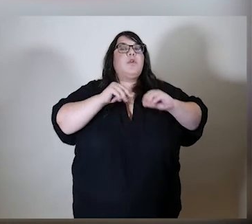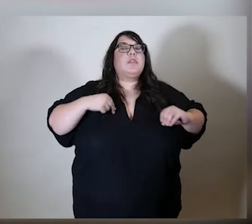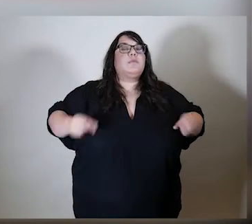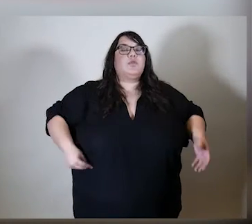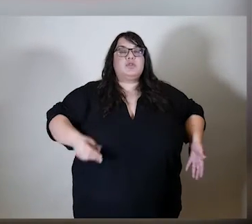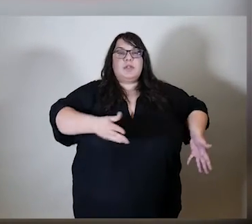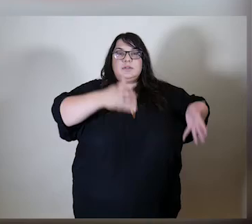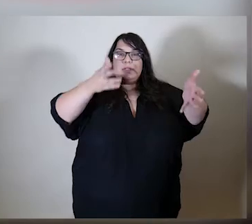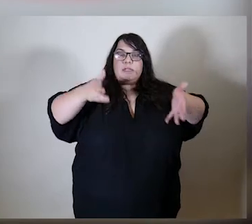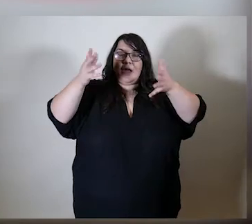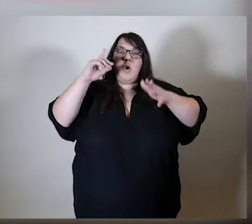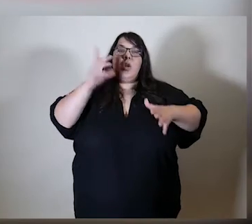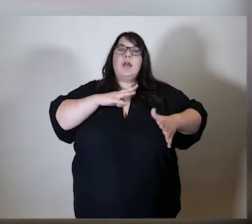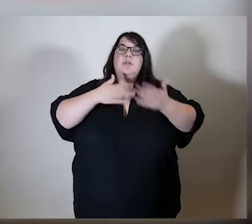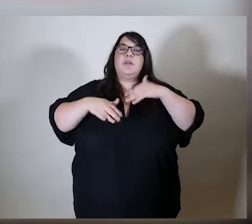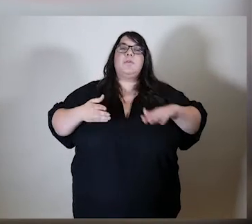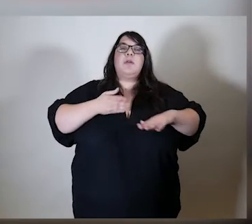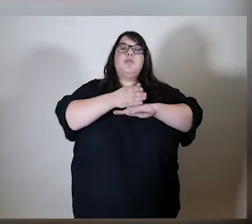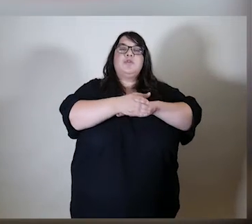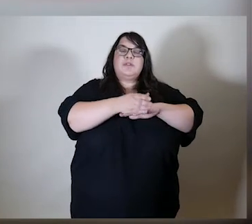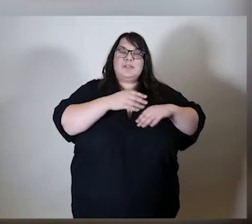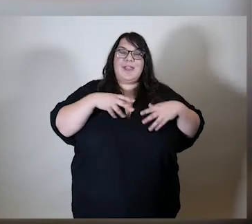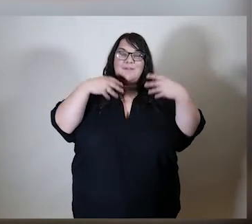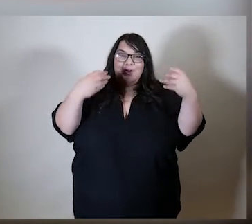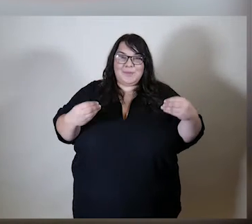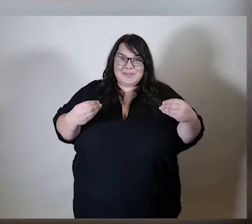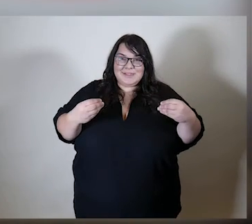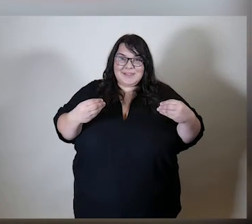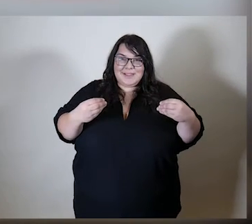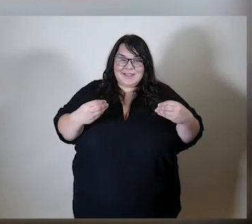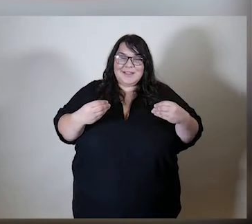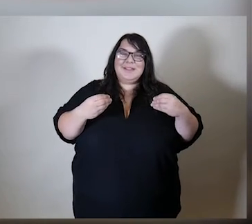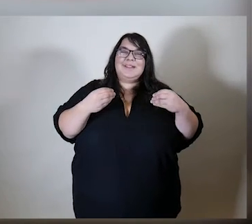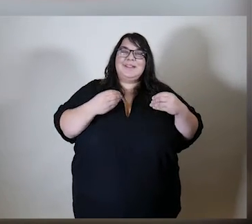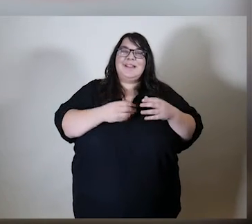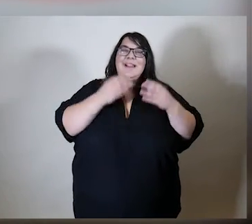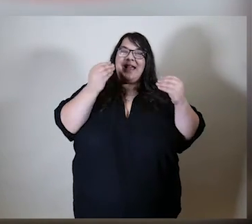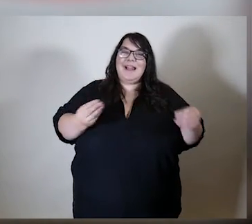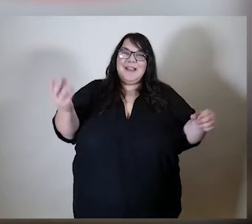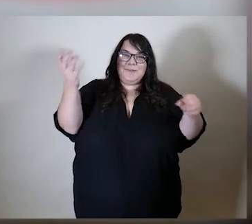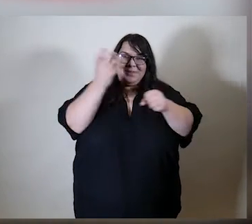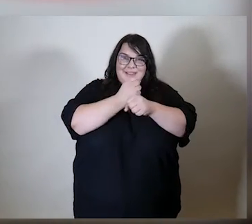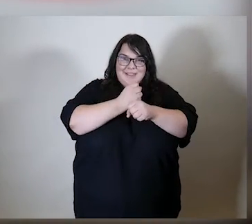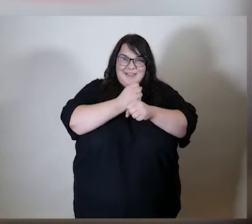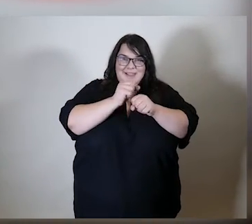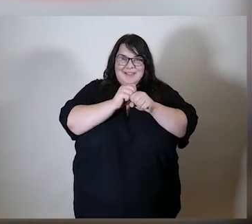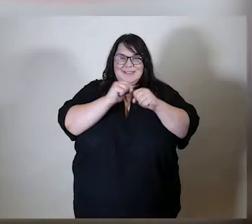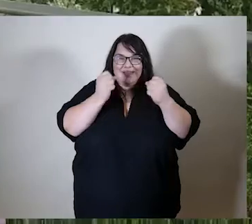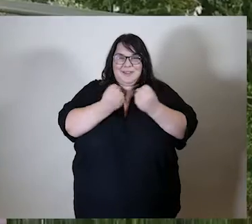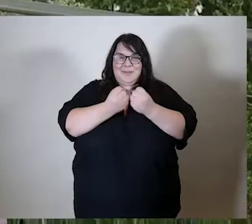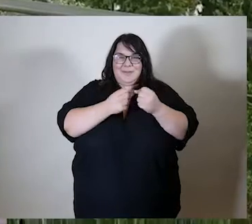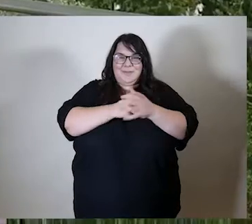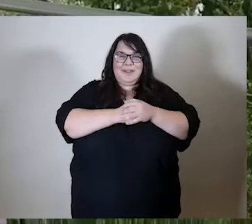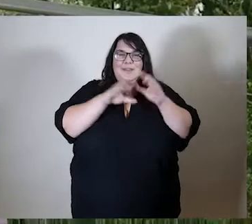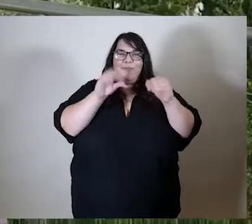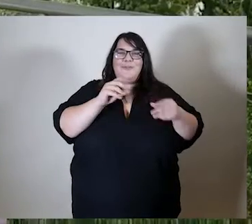για άτομα με αναπηρία. Ευχόμαστε μέσα από την καρδιά μας, ολόψυχα, καλή επιτυχία στο συνέδριό σας. Η